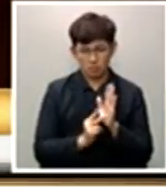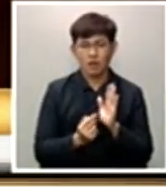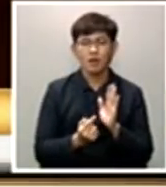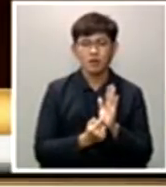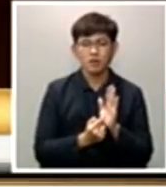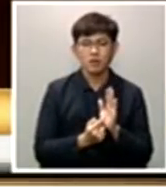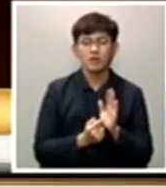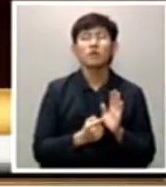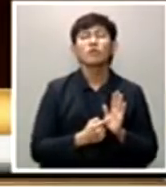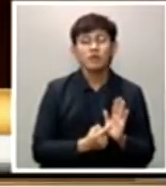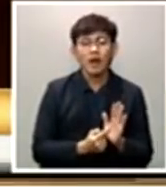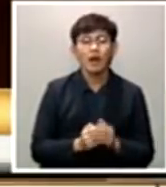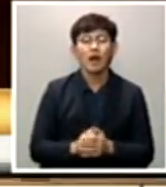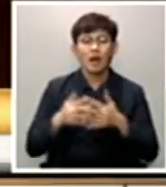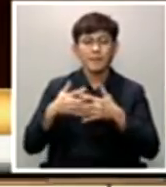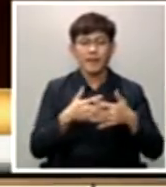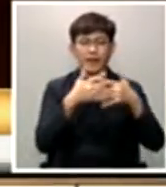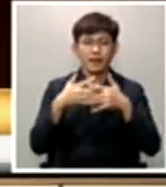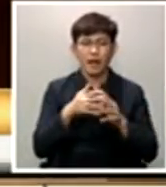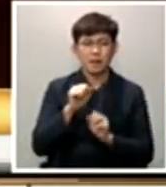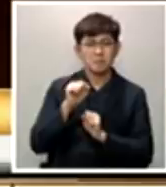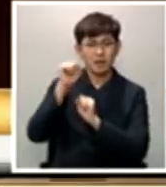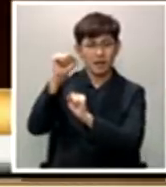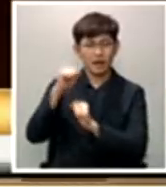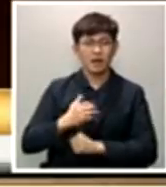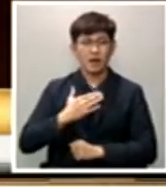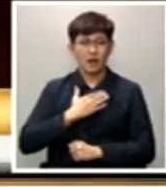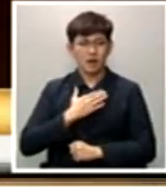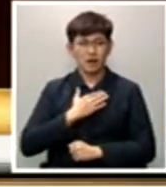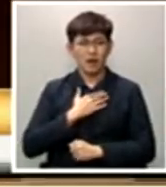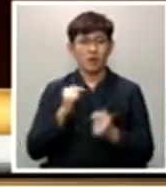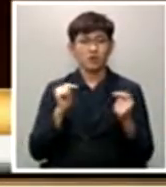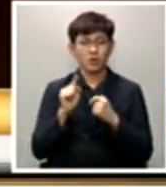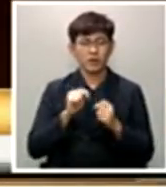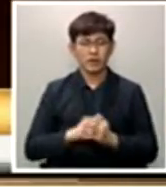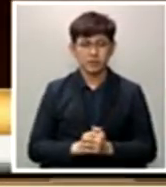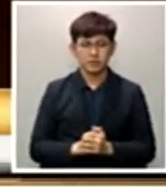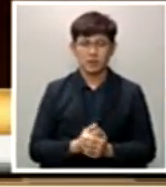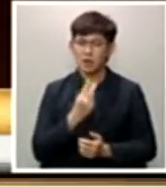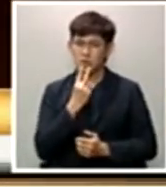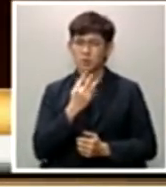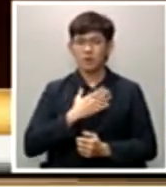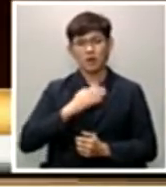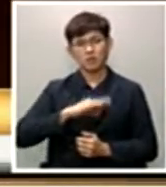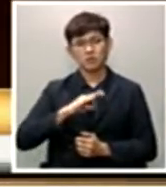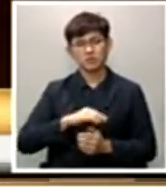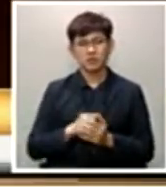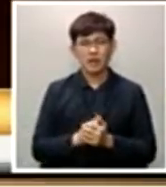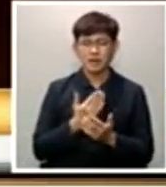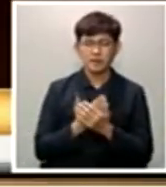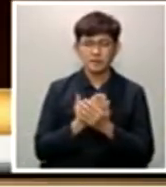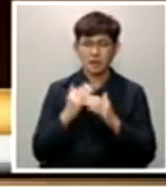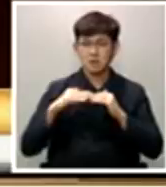าขู่ว่าเขาจะประกาศเราอยู่ในลิสต์ currency manipulatorเขามองว่าเราเนี่ยดุลการชำระเงินเกินดุลม